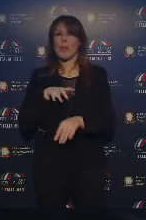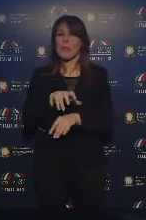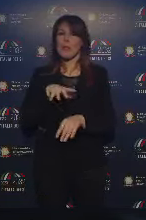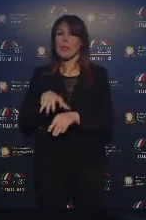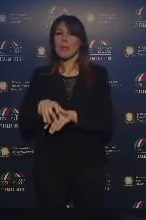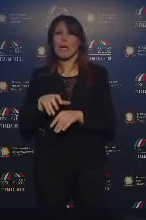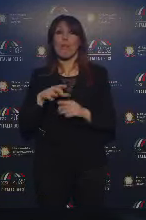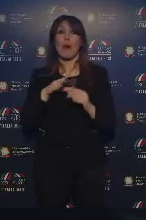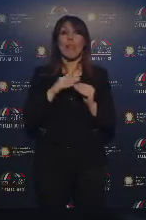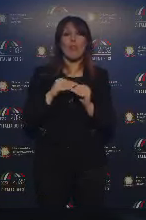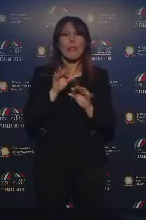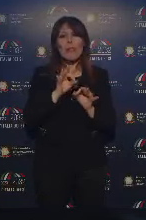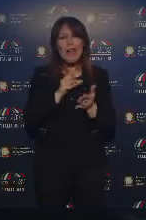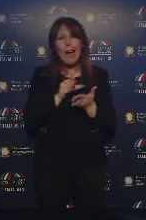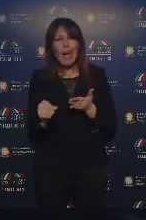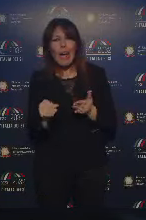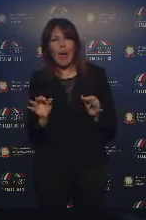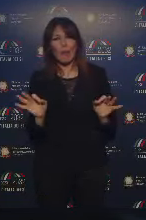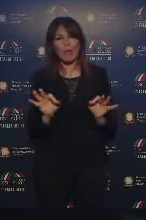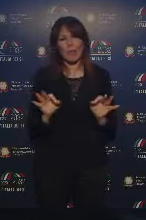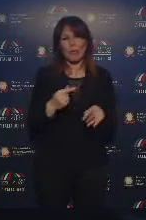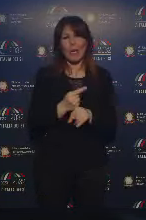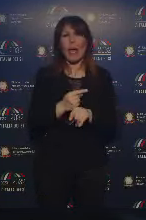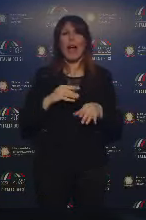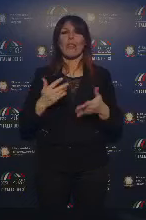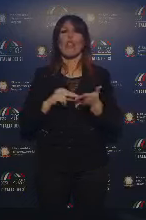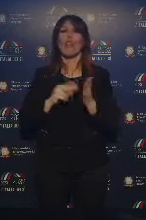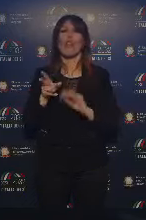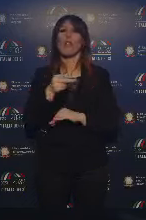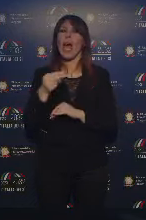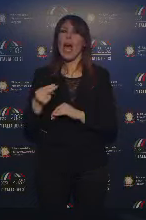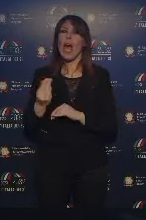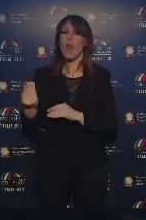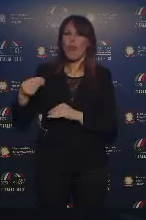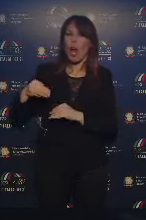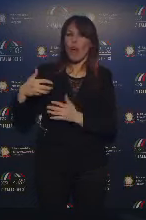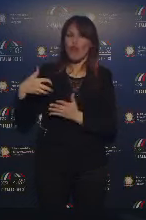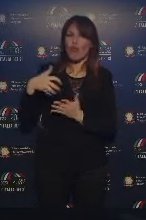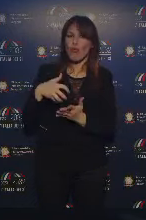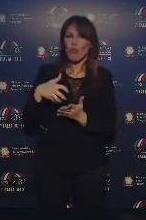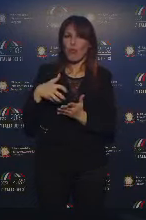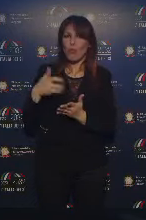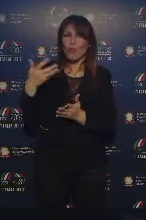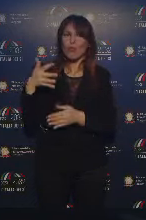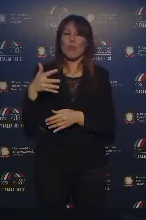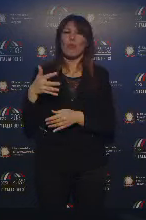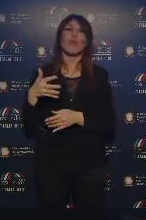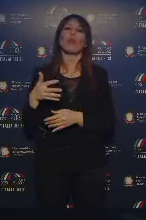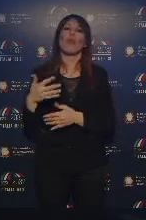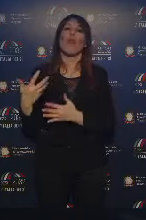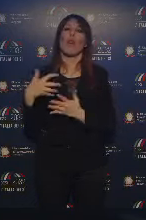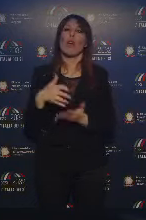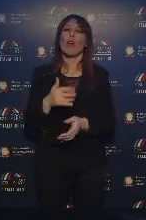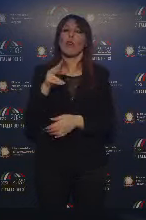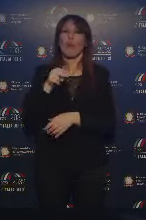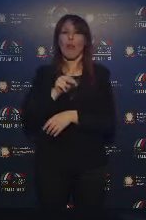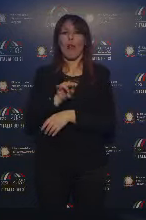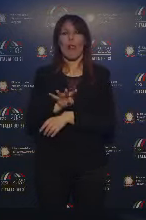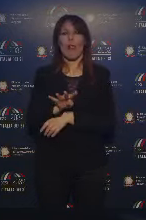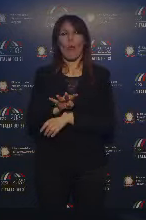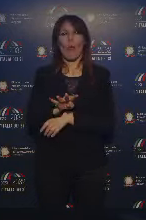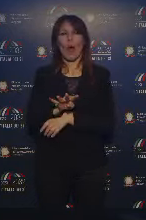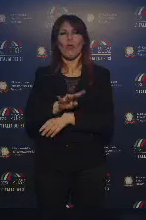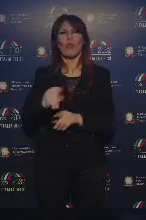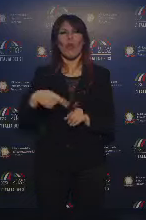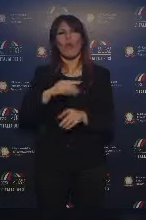attenta abbiamo aggiunto 10 milioni di euro come investimento aggiuntivo nel 2024 più